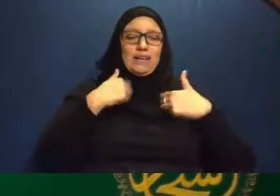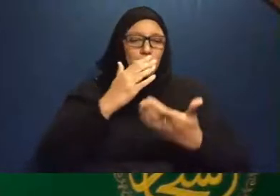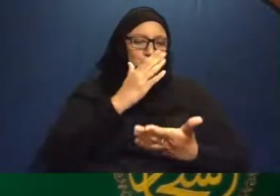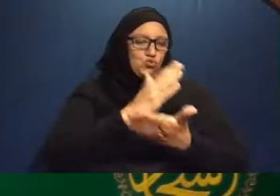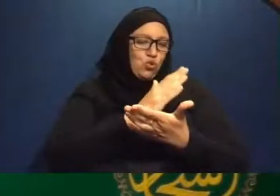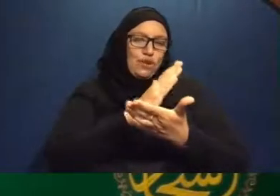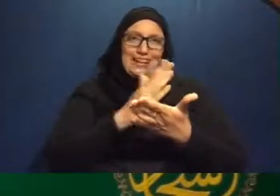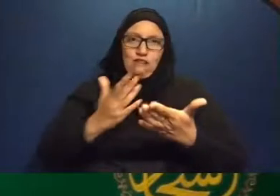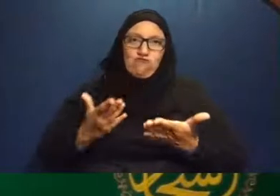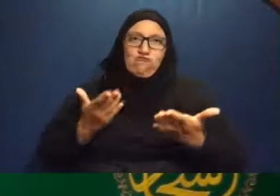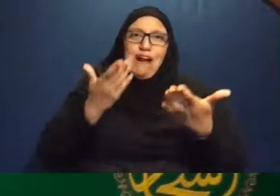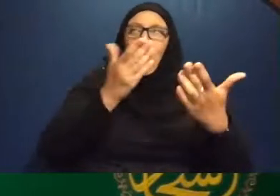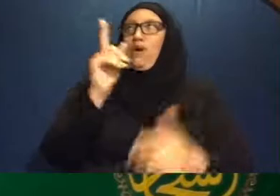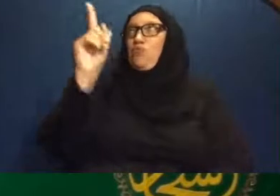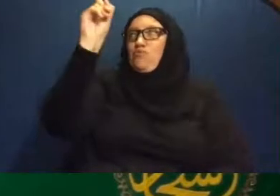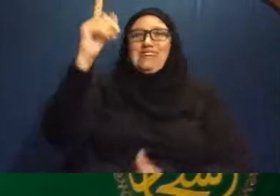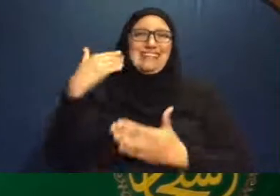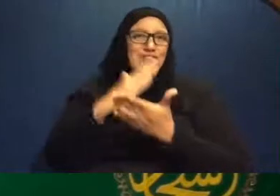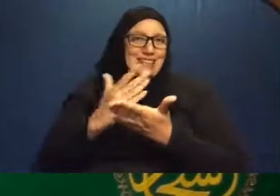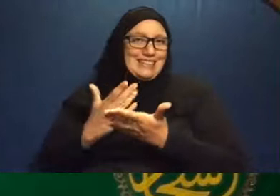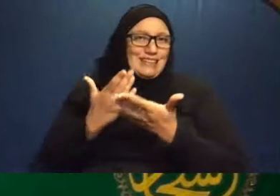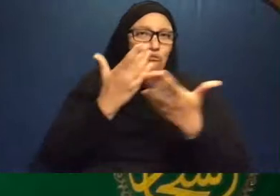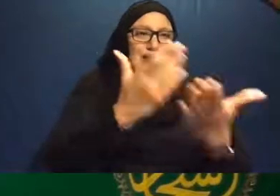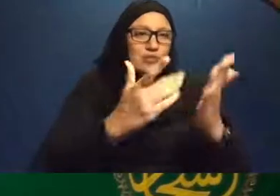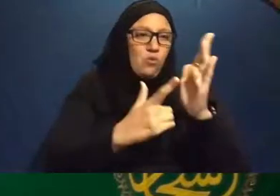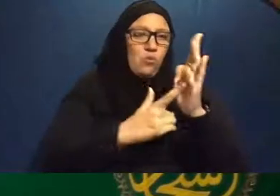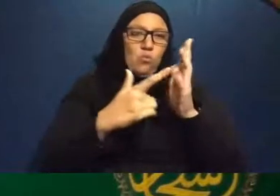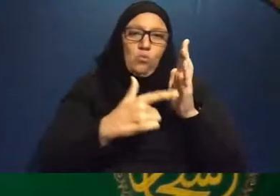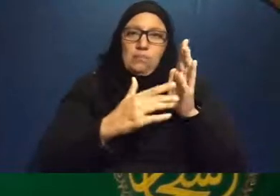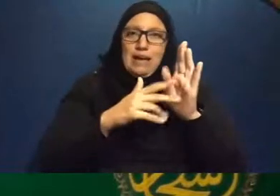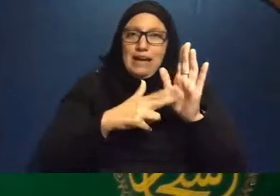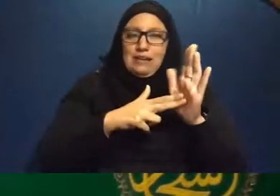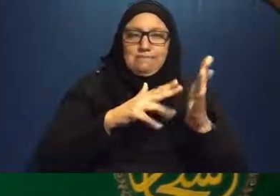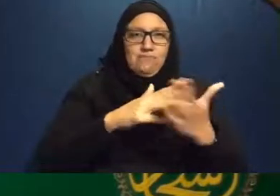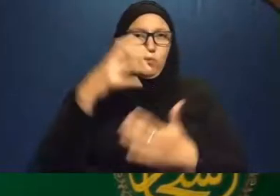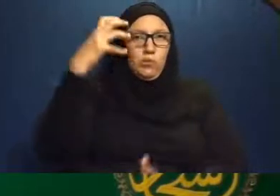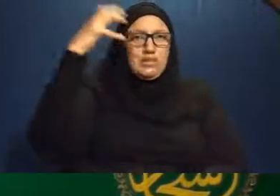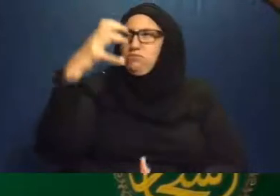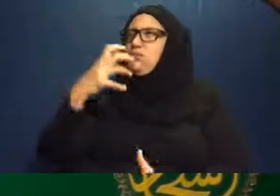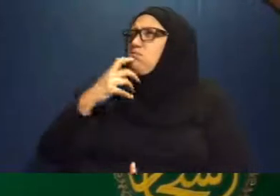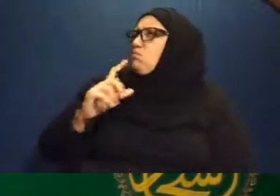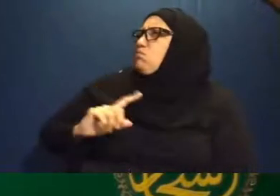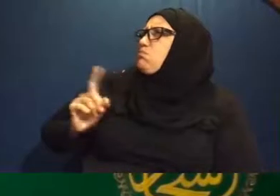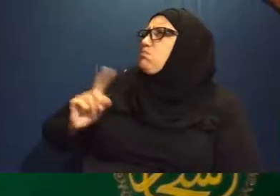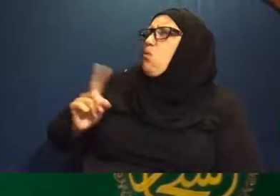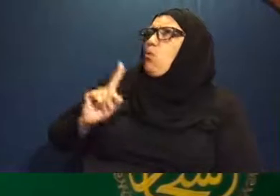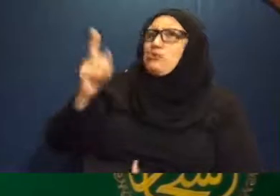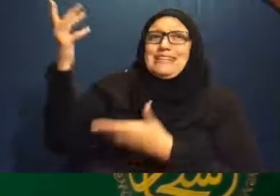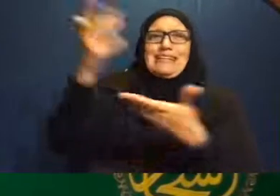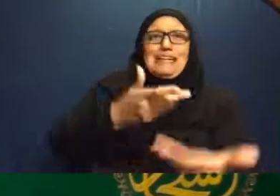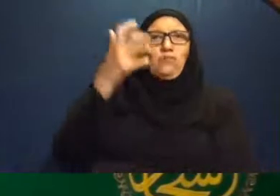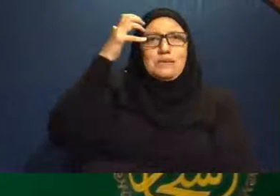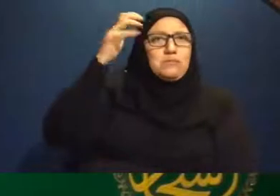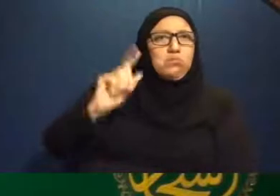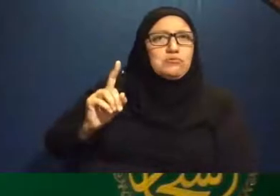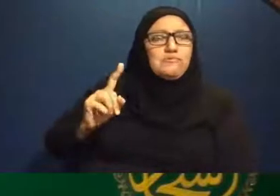الْحِكْمَةِ We surely granted Luqman wisdom. Then it seems like someone immediately says, God, what was the wisdom that you gave